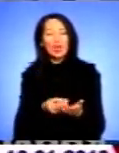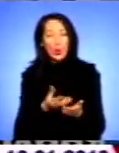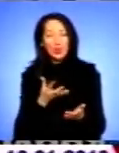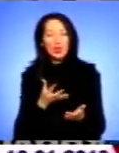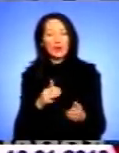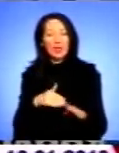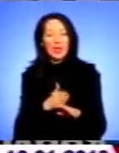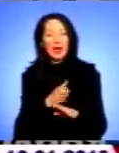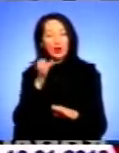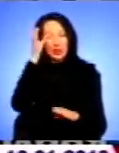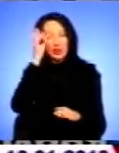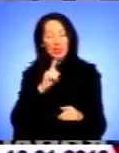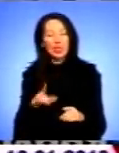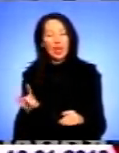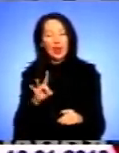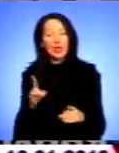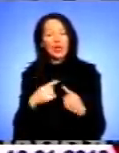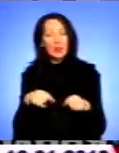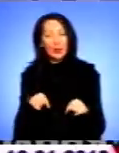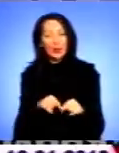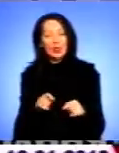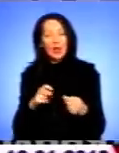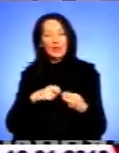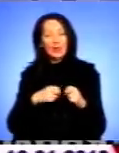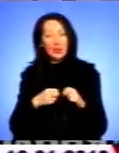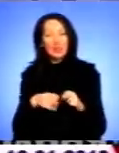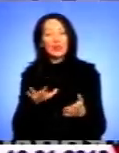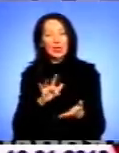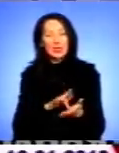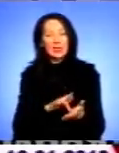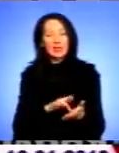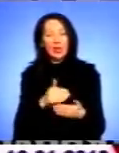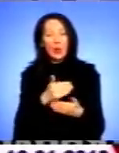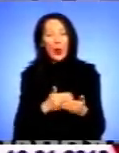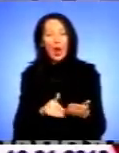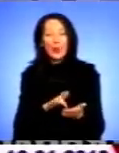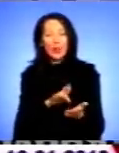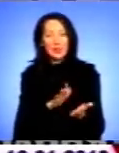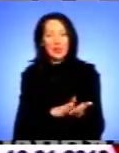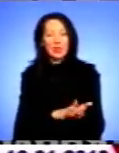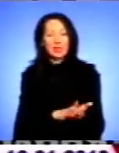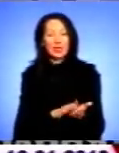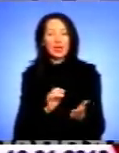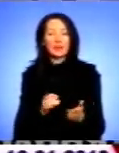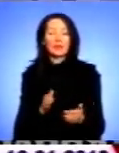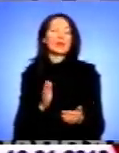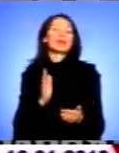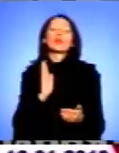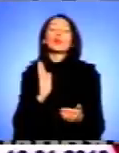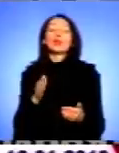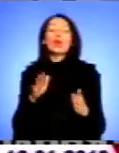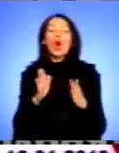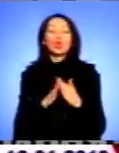освіти, або його регіонального підрозділу, зокрема Івано-Франківського центру програму реєстрації і безпосередньо